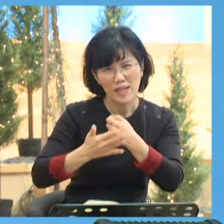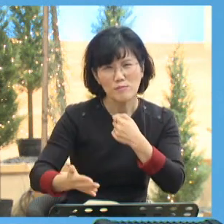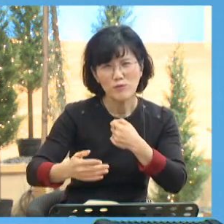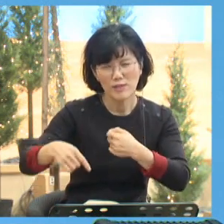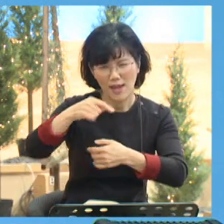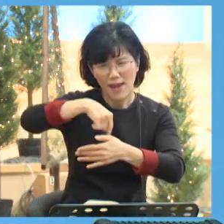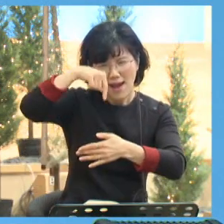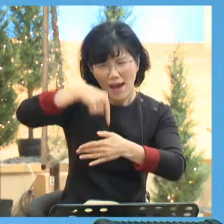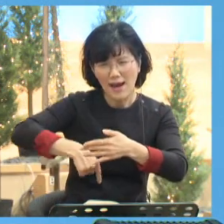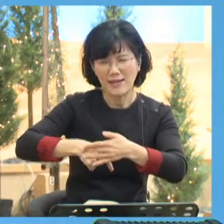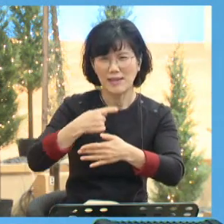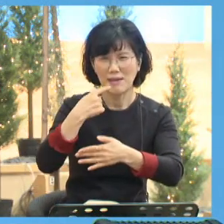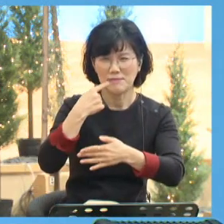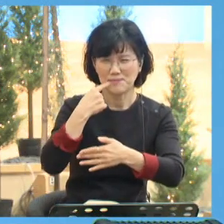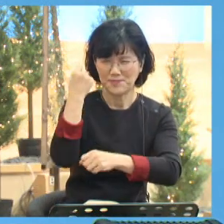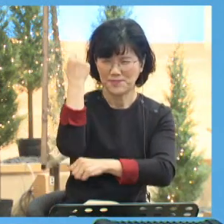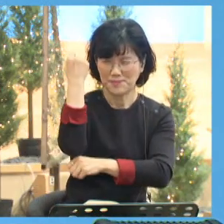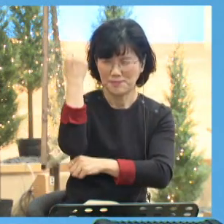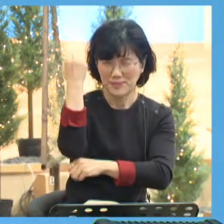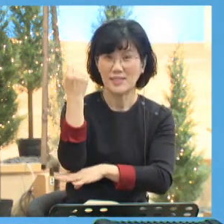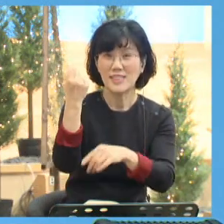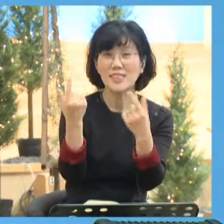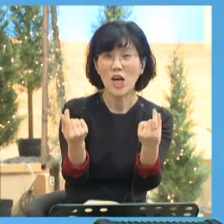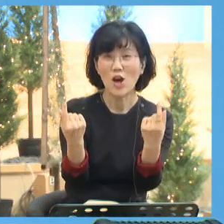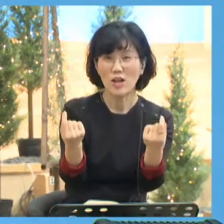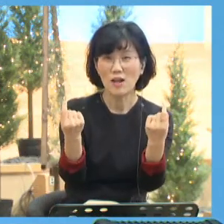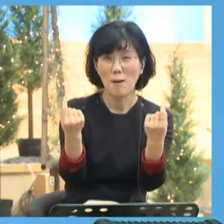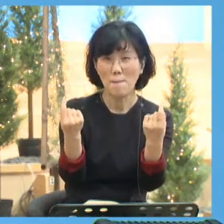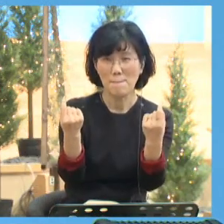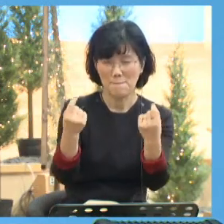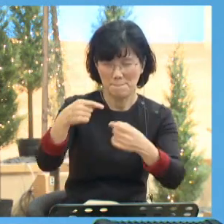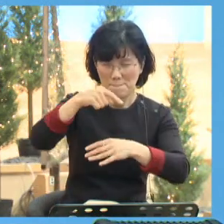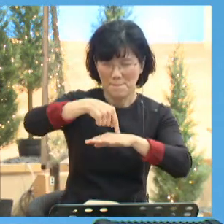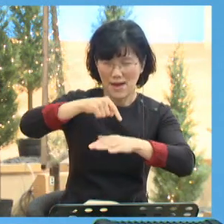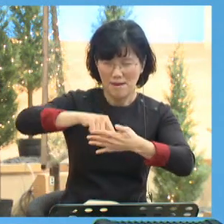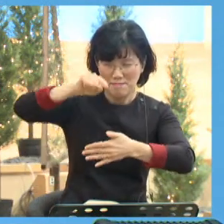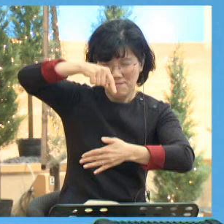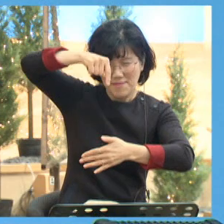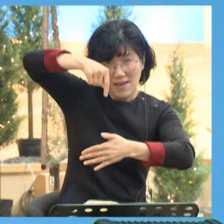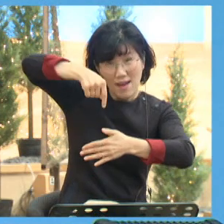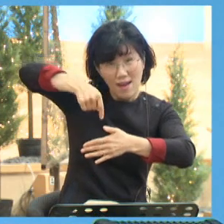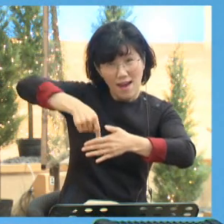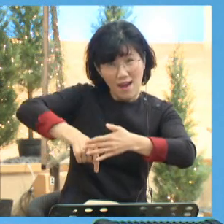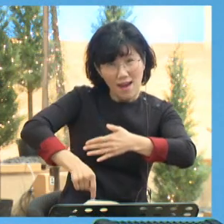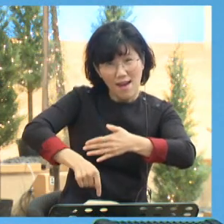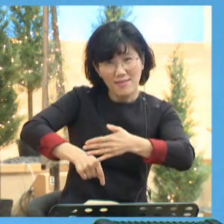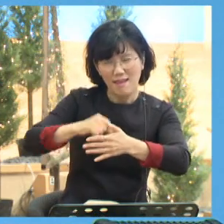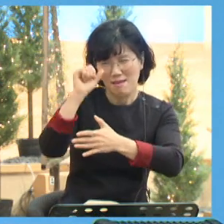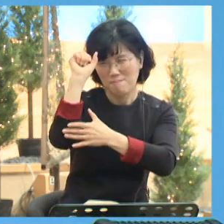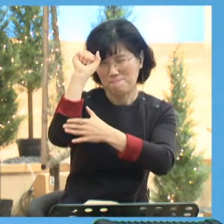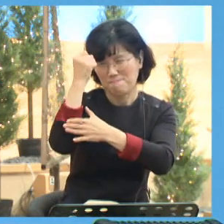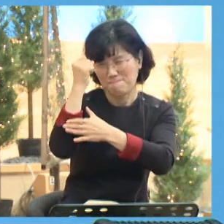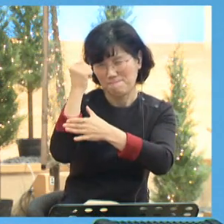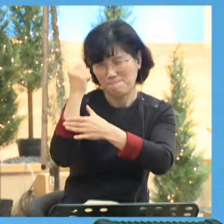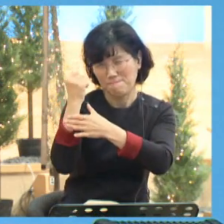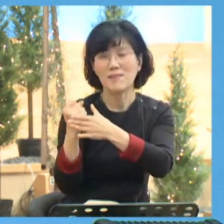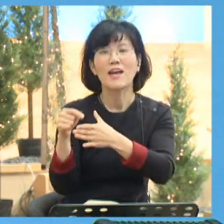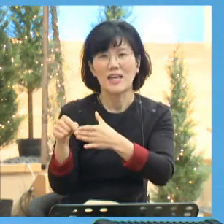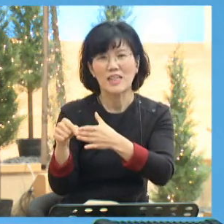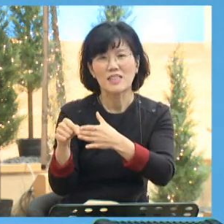이게 뿌리 내려져 가죠 20 뿌리가 되어져서 뭐 약간 마음속 저 깊은 곳에 이놈이 돼서 막 고름이 되어 있는